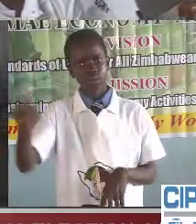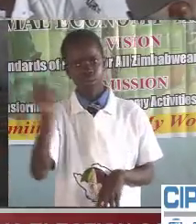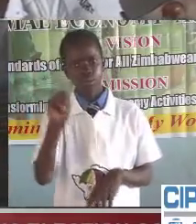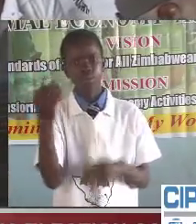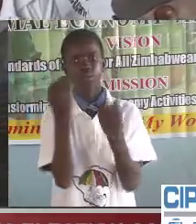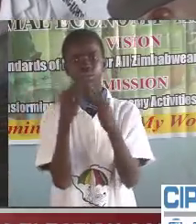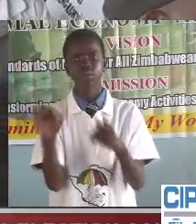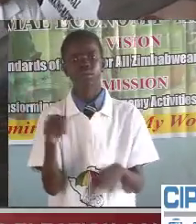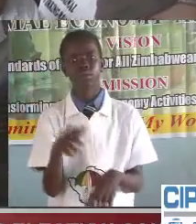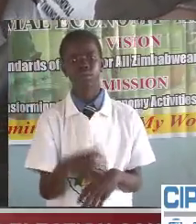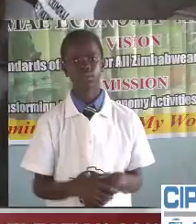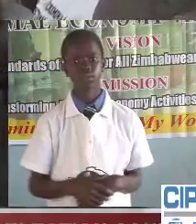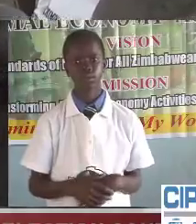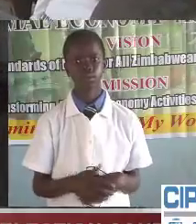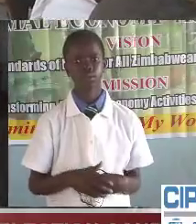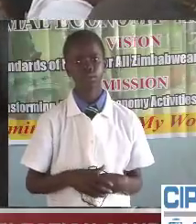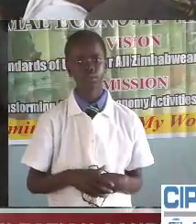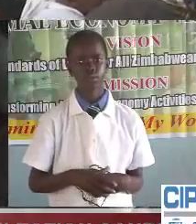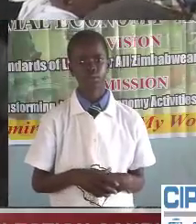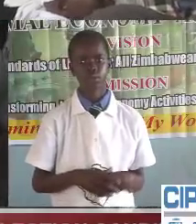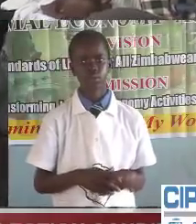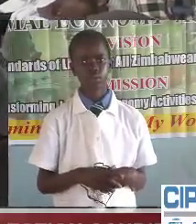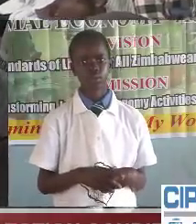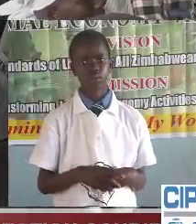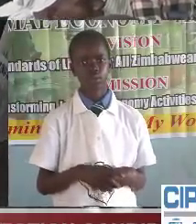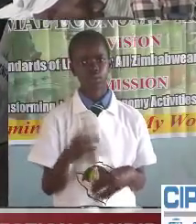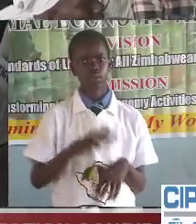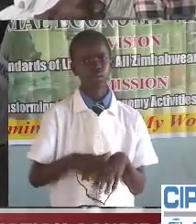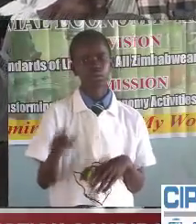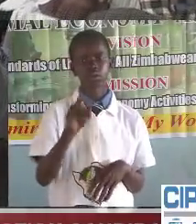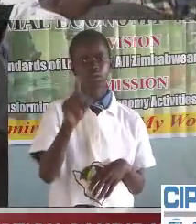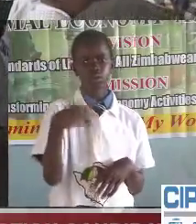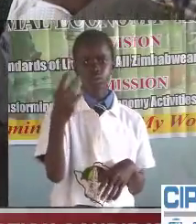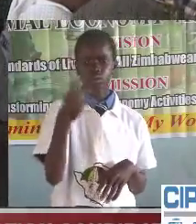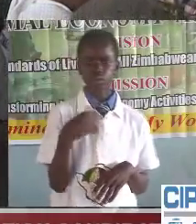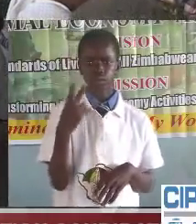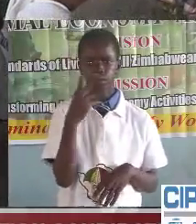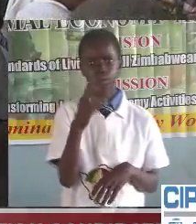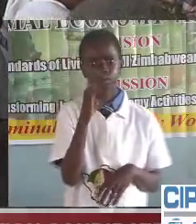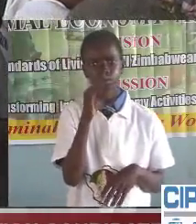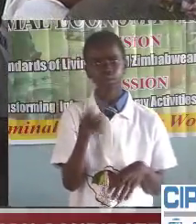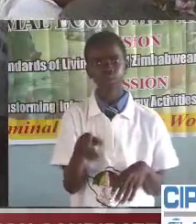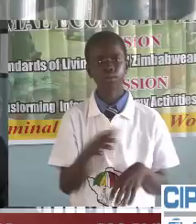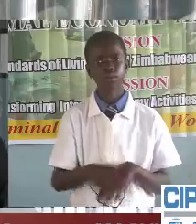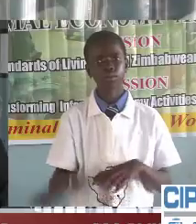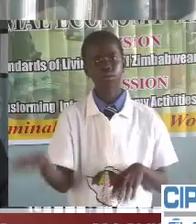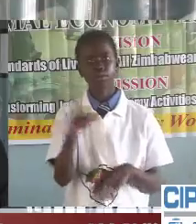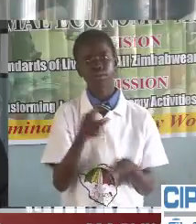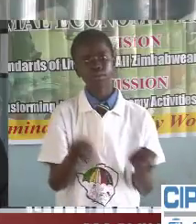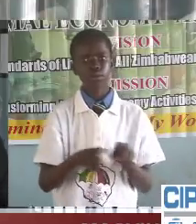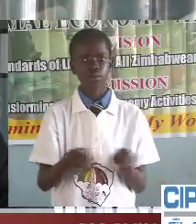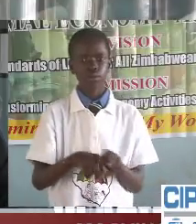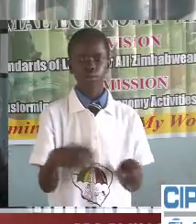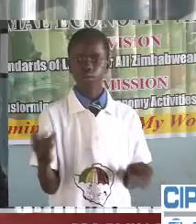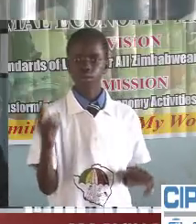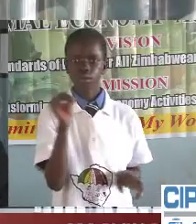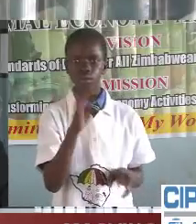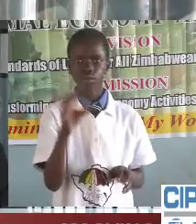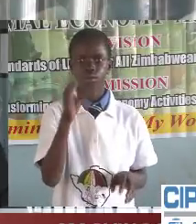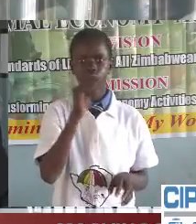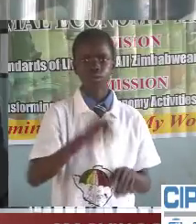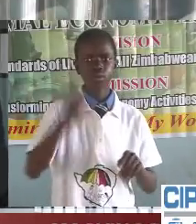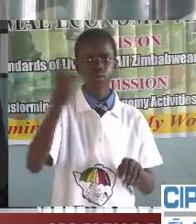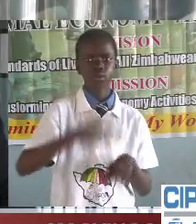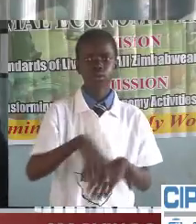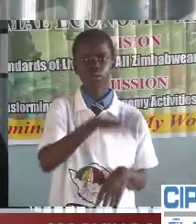vachinopinda mahara. Ndo zvimwe zvatinotarisa kuti tiite sekumakanzo kana matituma kuti